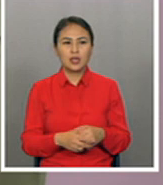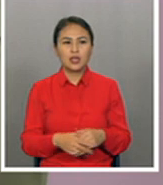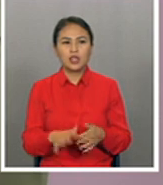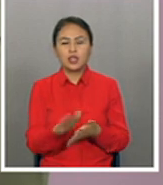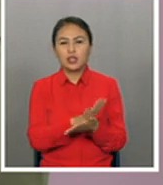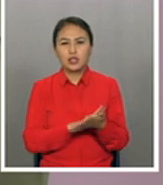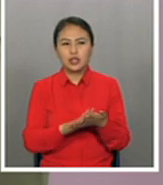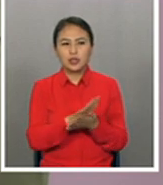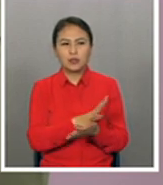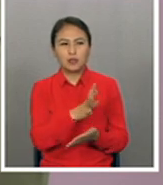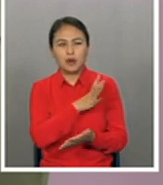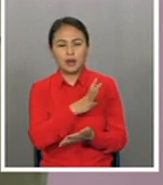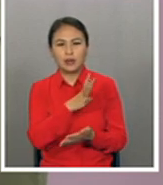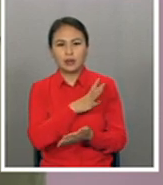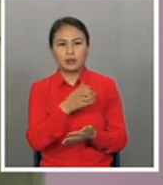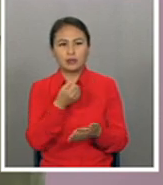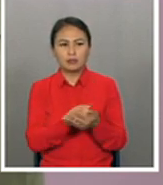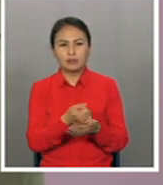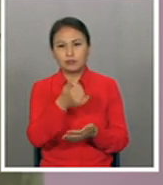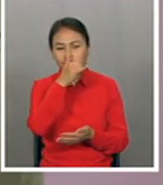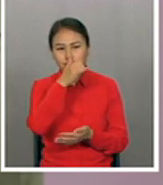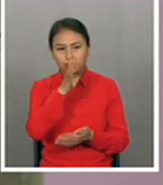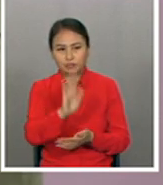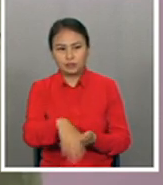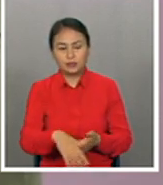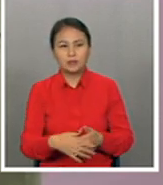Еш байлық оған жетпейді.